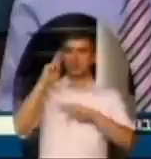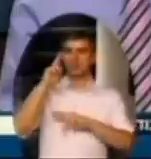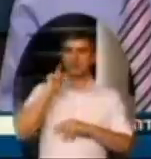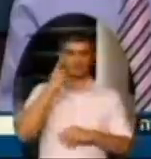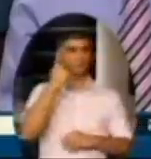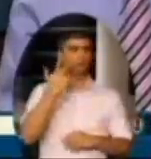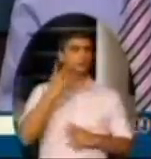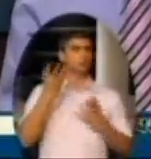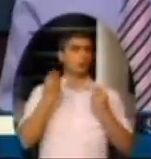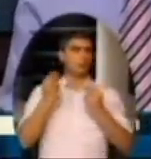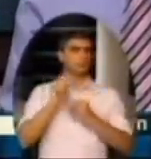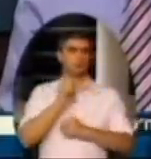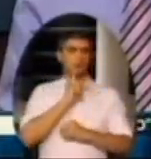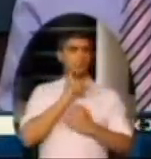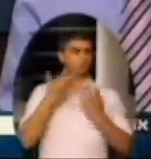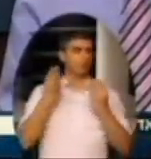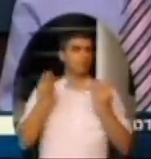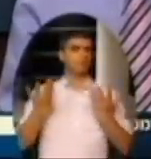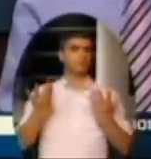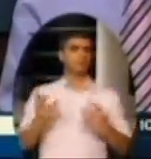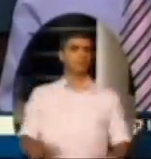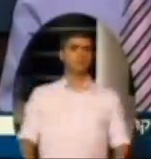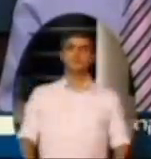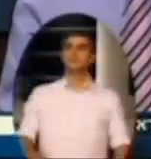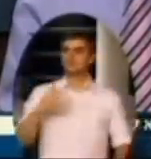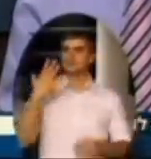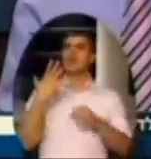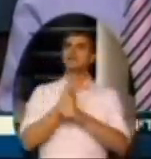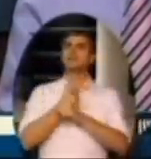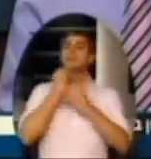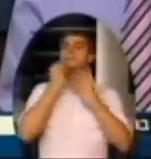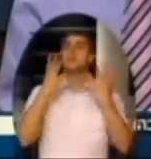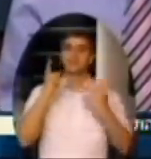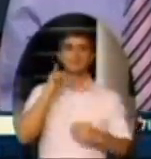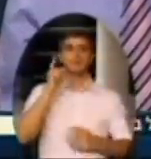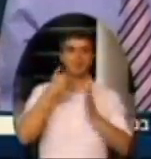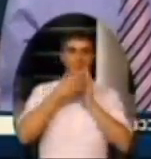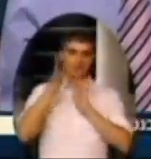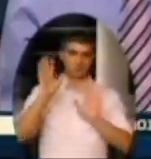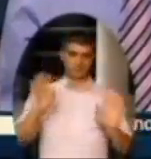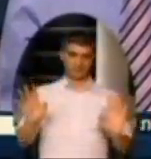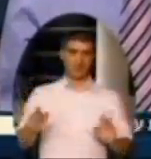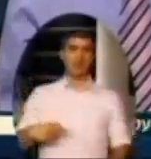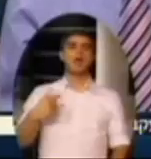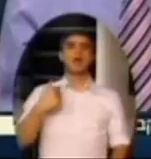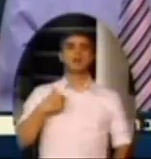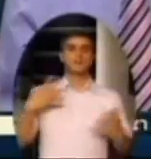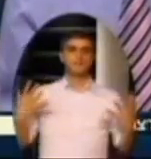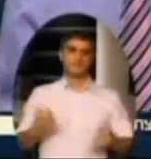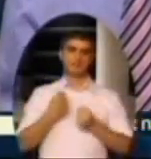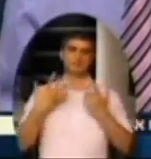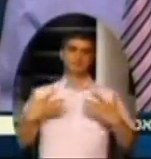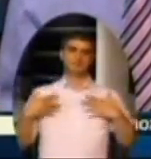אבל שליש זה לא מעט שליש זה לא מעט א זה הישג מדהים אבל נעזוב את זה אני מאמץ